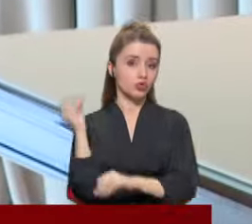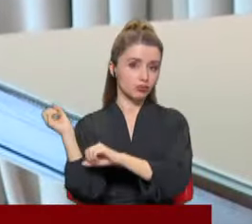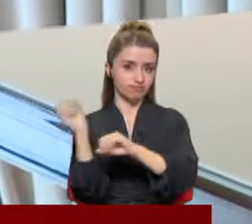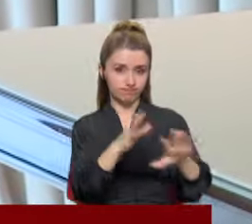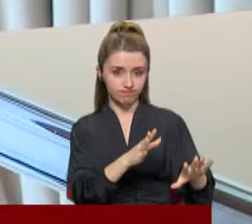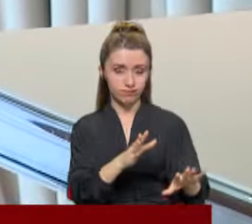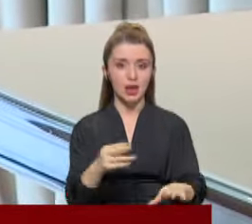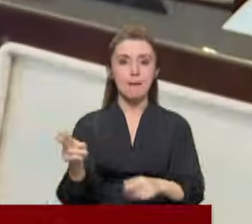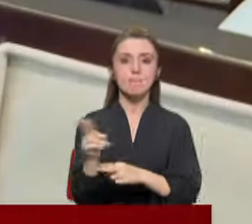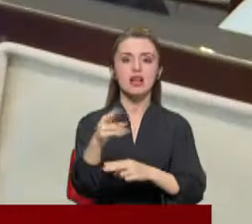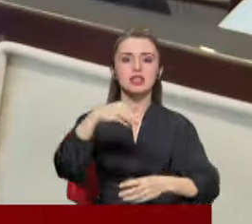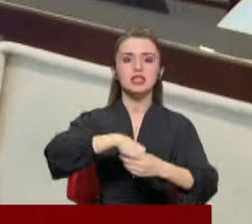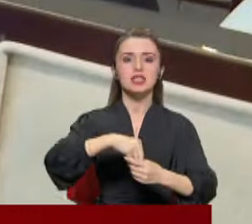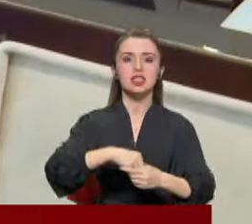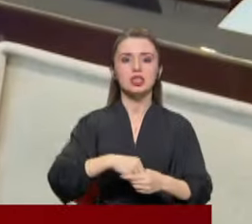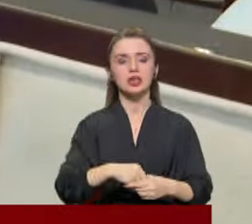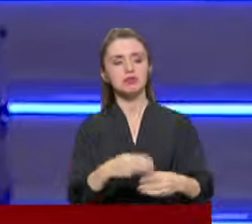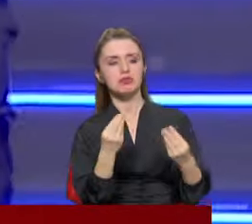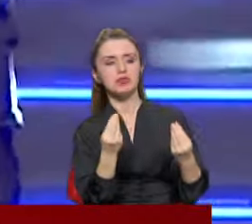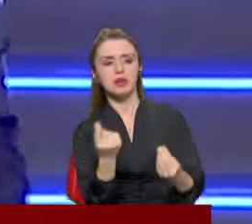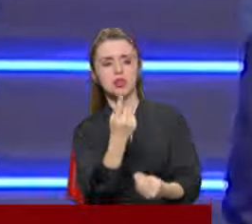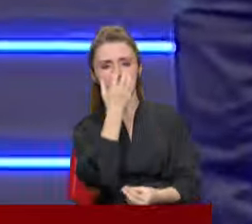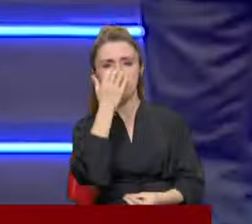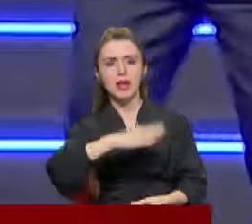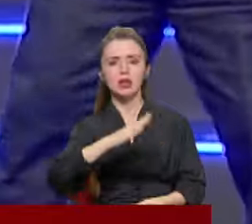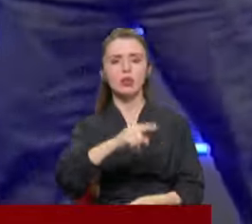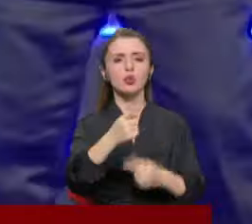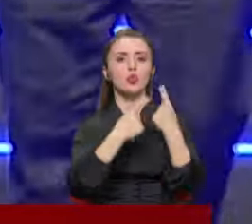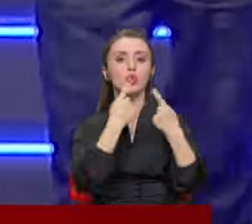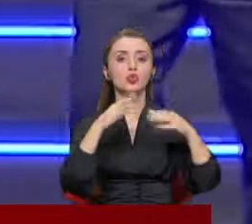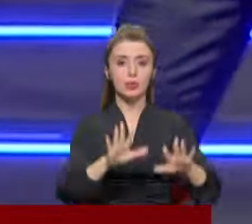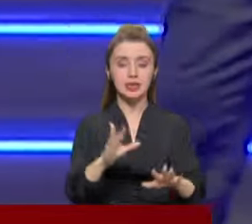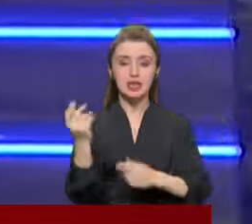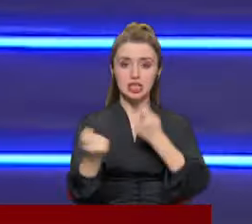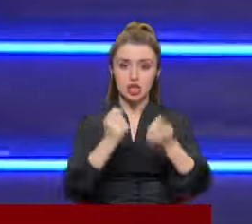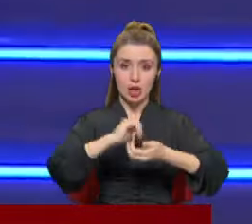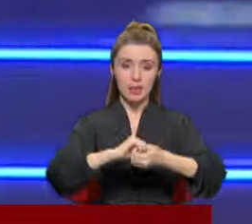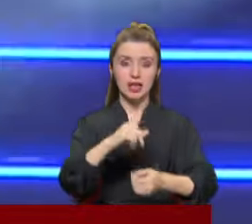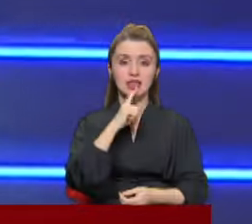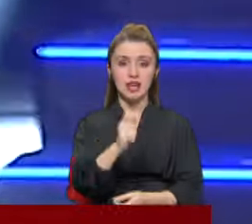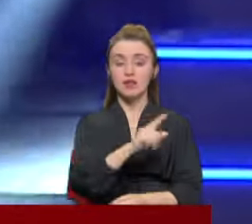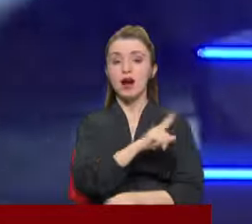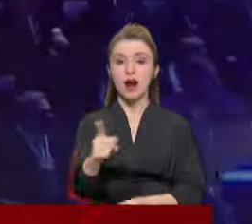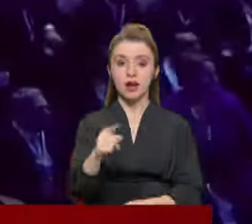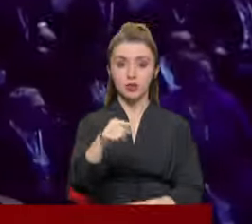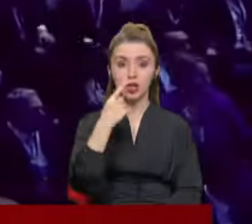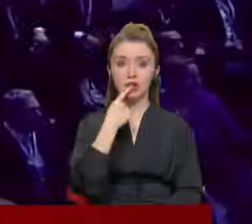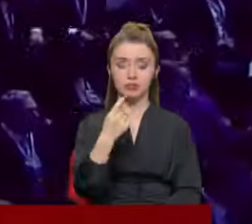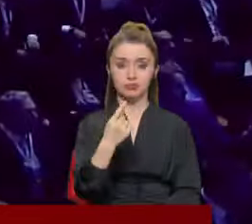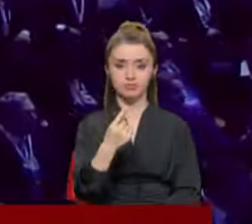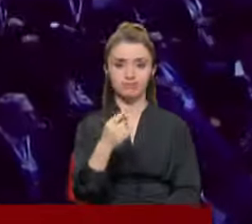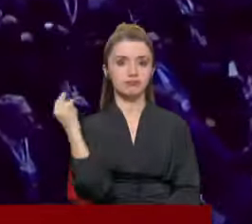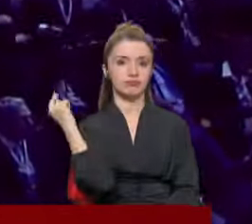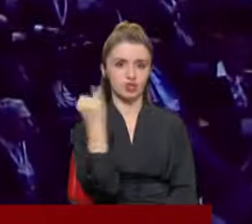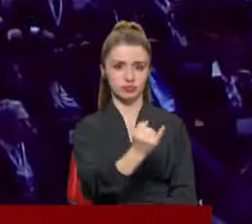göndermesine, Balıkesir için jest bekliyorum sözlerine hiç girmedi. Ama işbirliği tekliflerini reddetmesine yönelik eleştirilere